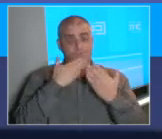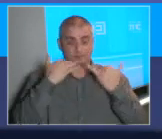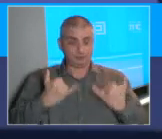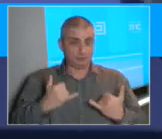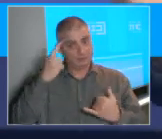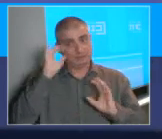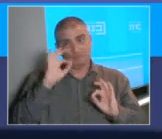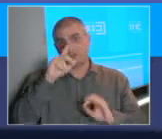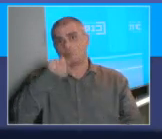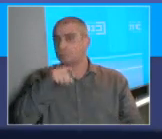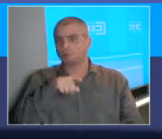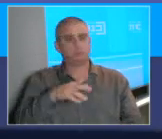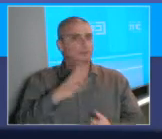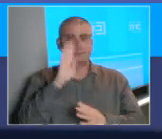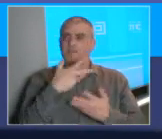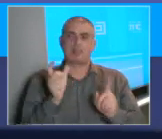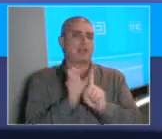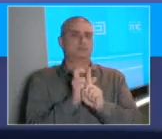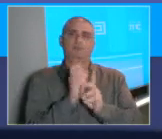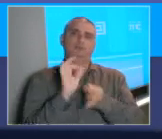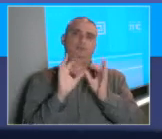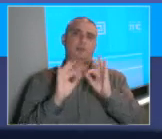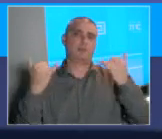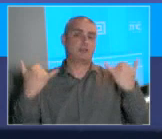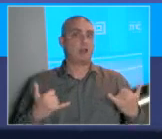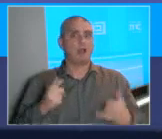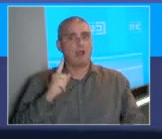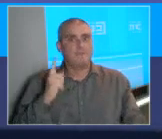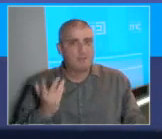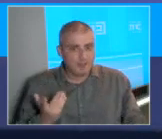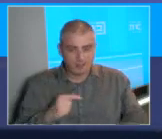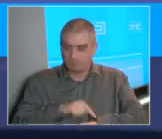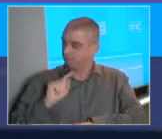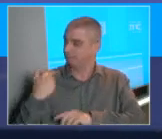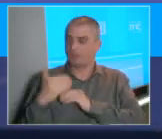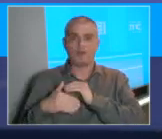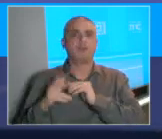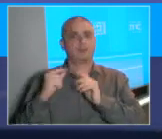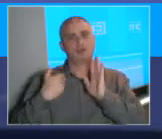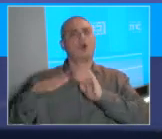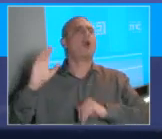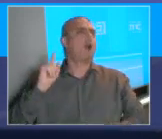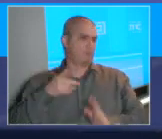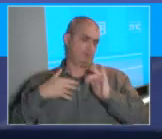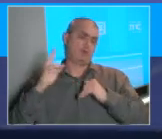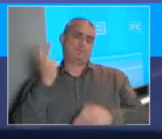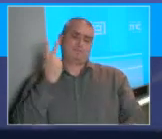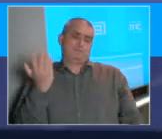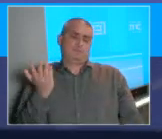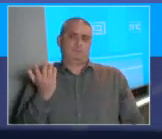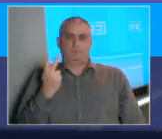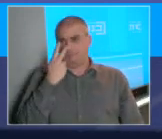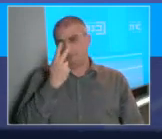עכשיו וסביר להניח פוסלת, אין לנתניהו חסינות והמשפט מתחיל. אלא שבשעה האחרונה... יש לזה רוב. ויש לזה רוב, בדיוק. ויש